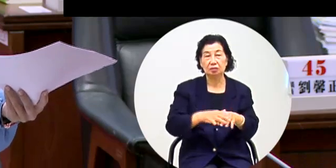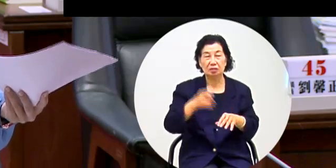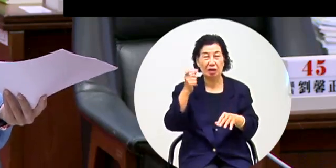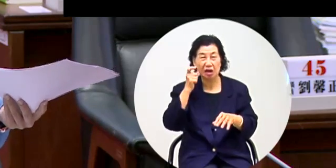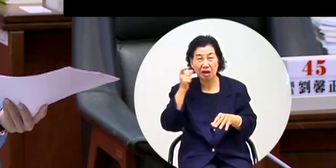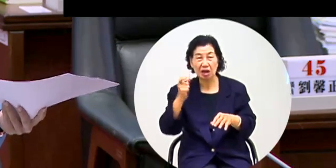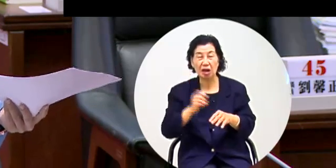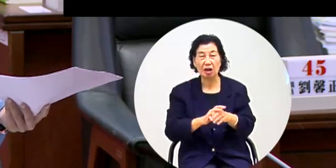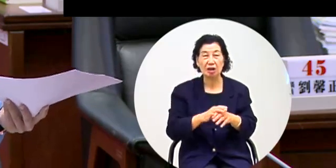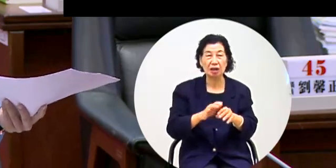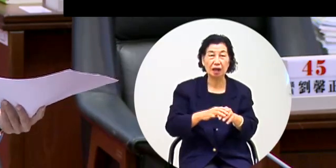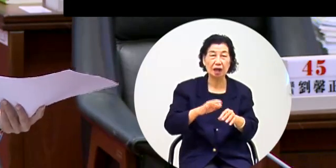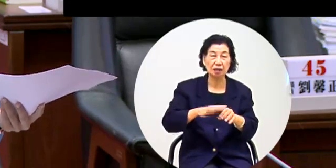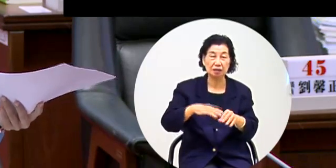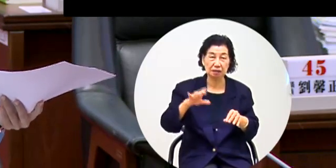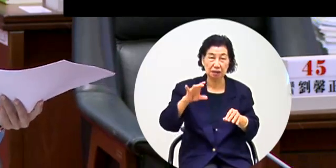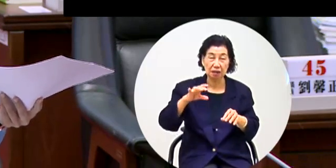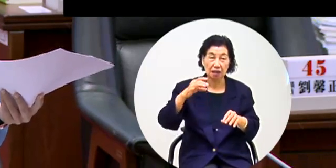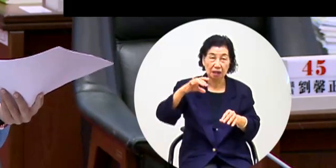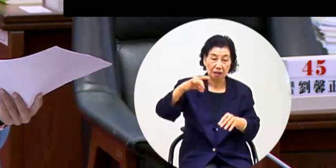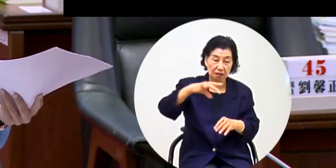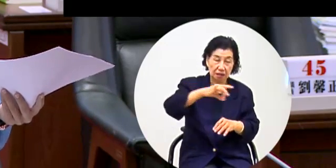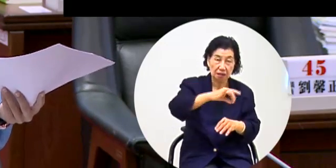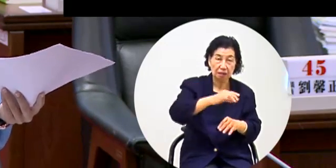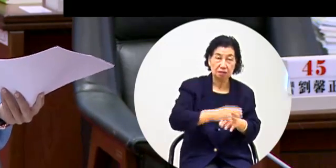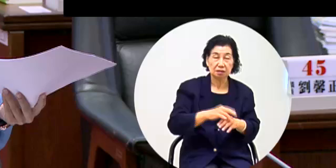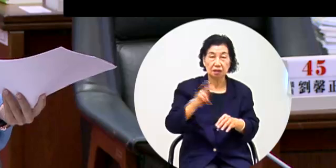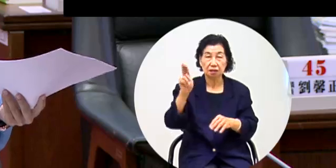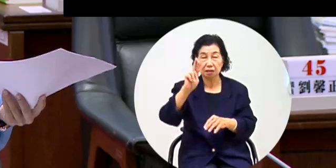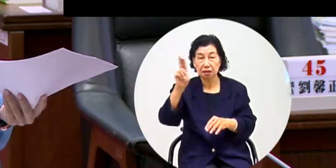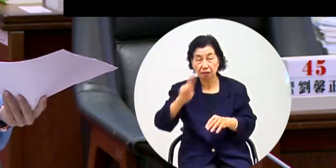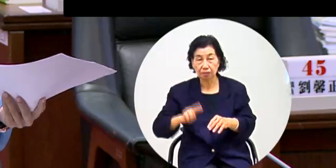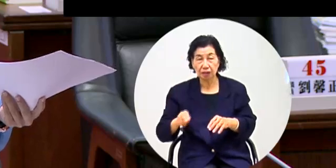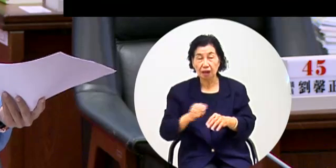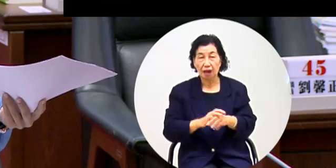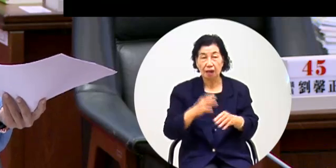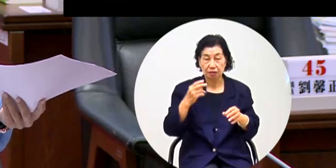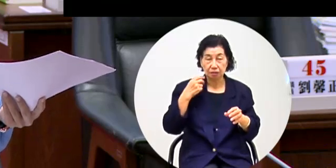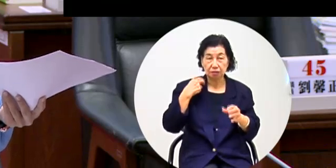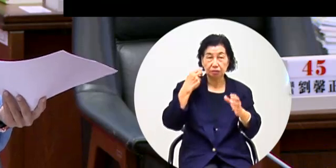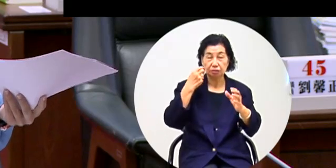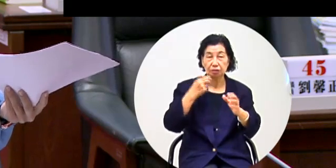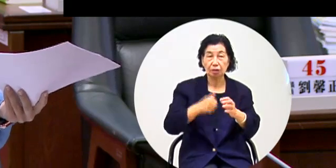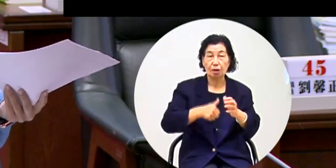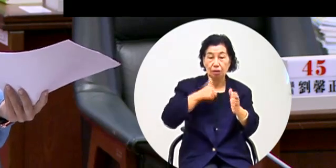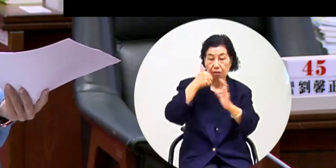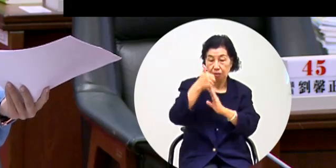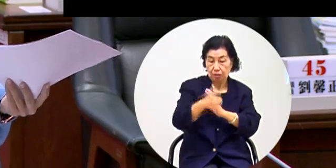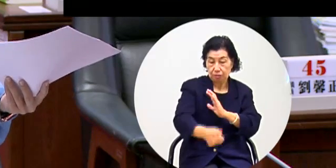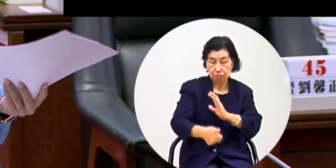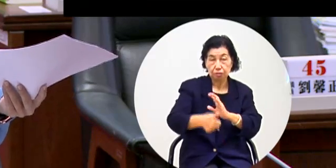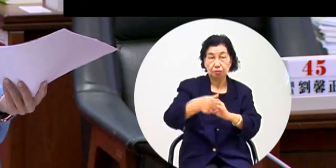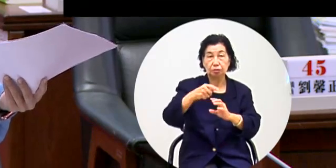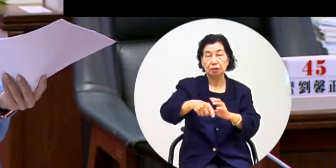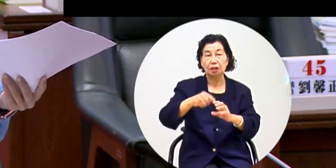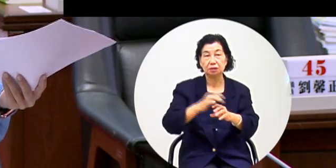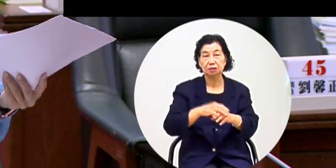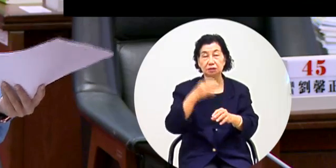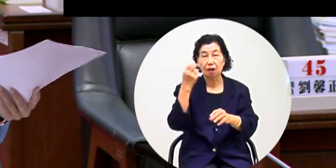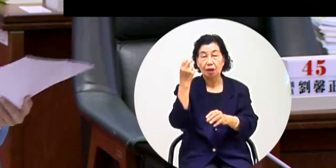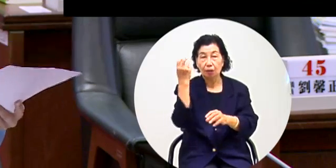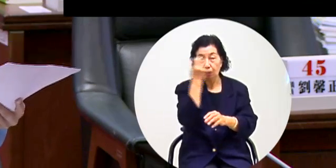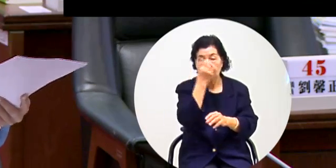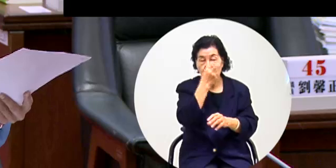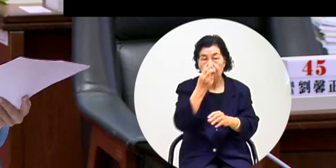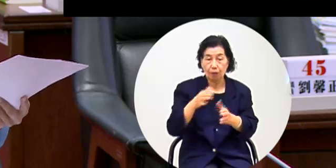一。调查一户就要4000块，还有最高纪录就是一天可以调查20户的。哦，那所以呢，这个整个这个